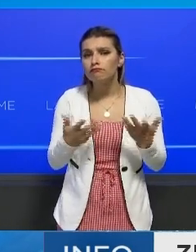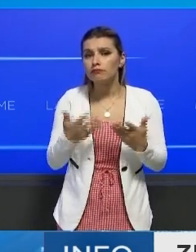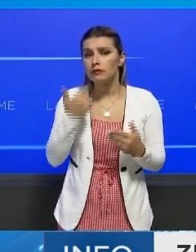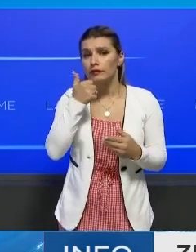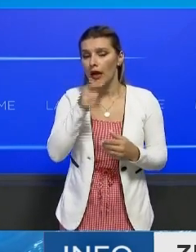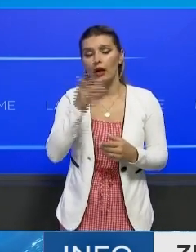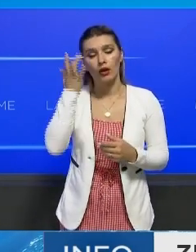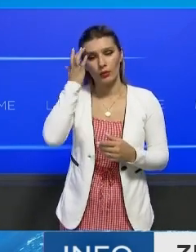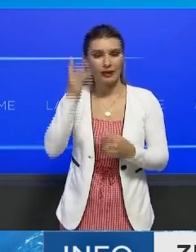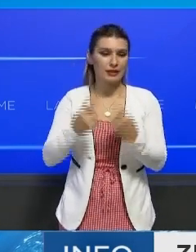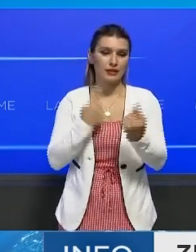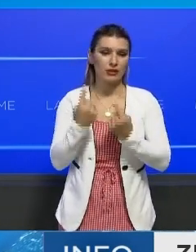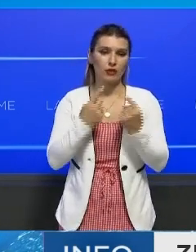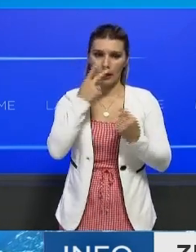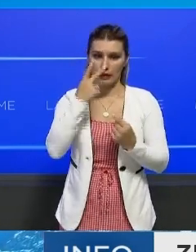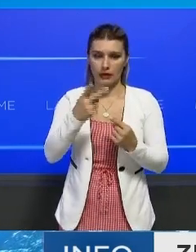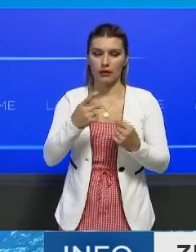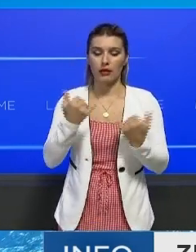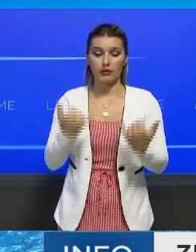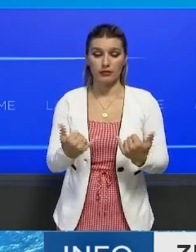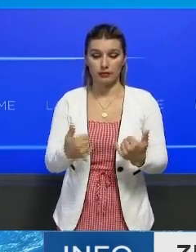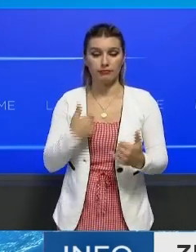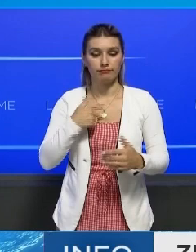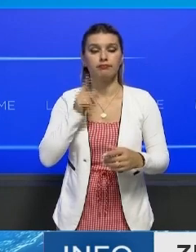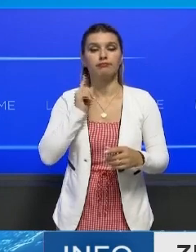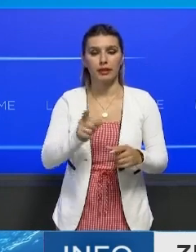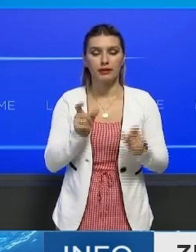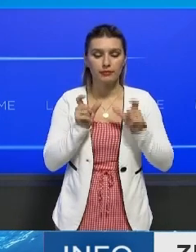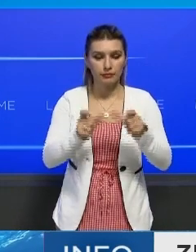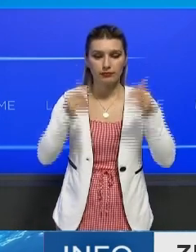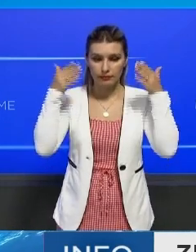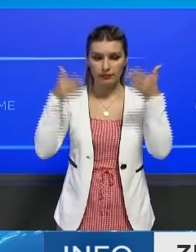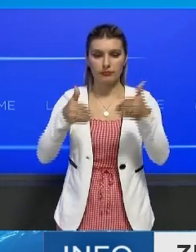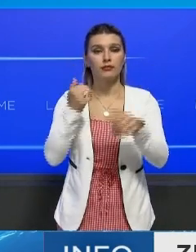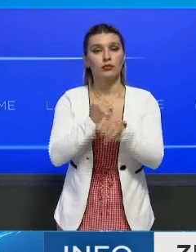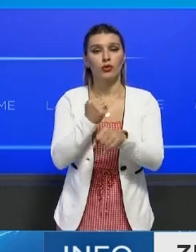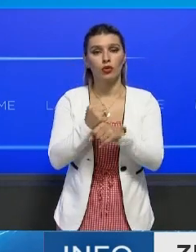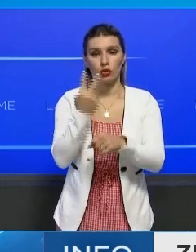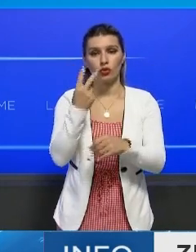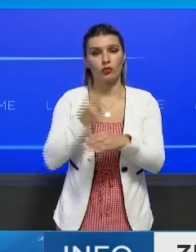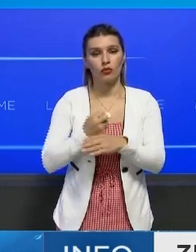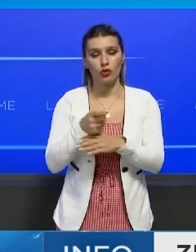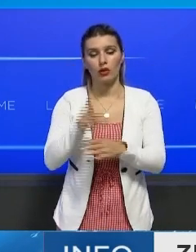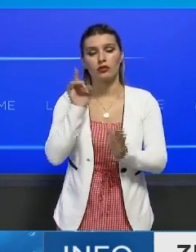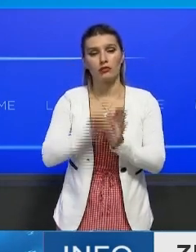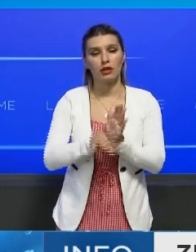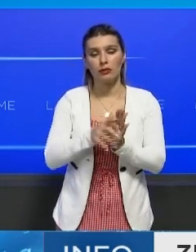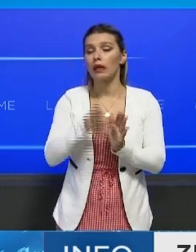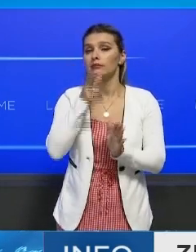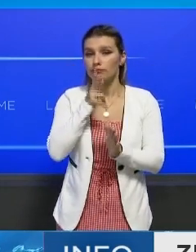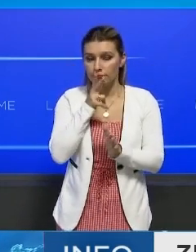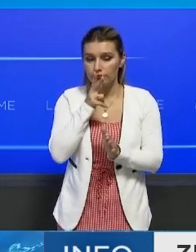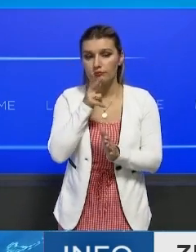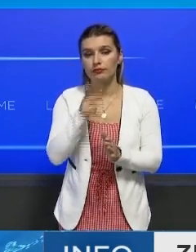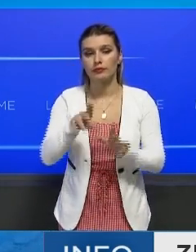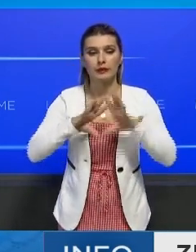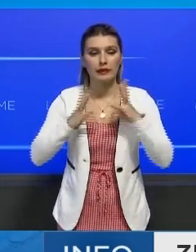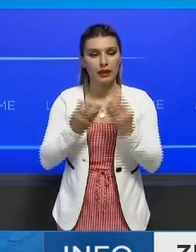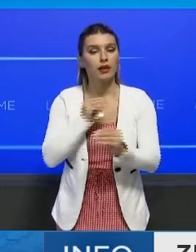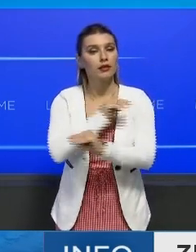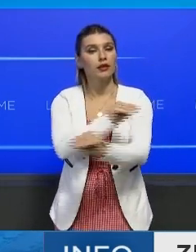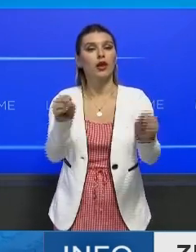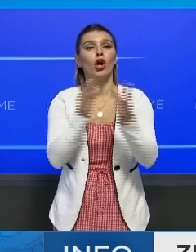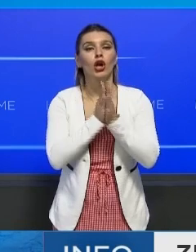prej situatave të ndryshme, por në këtë rast ne jemi të përkushtuar që brenda këtyne 2 muajve të bëjmë